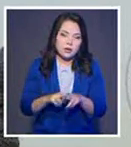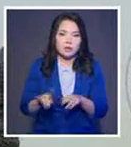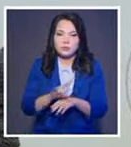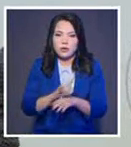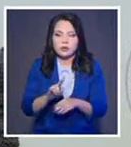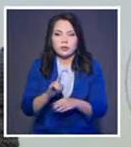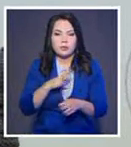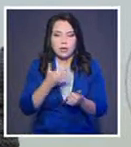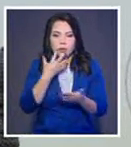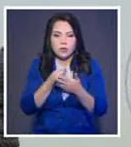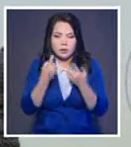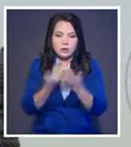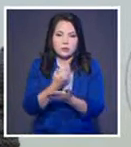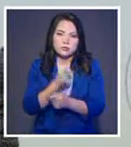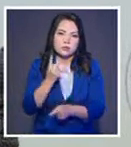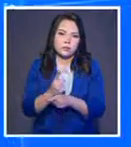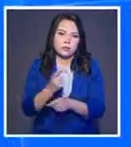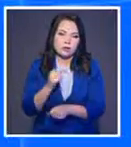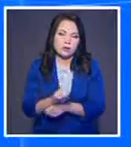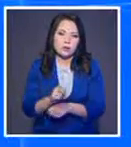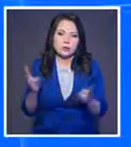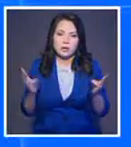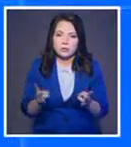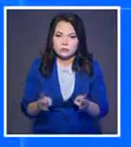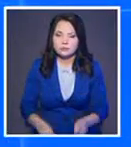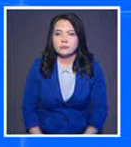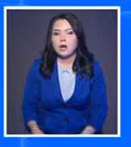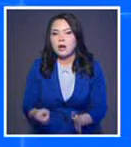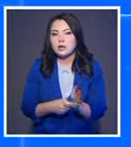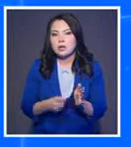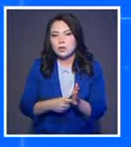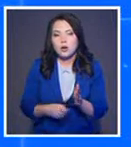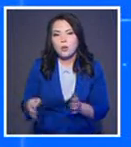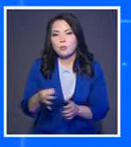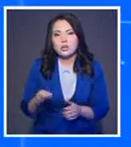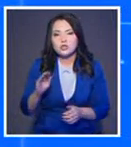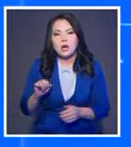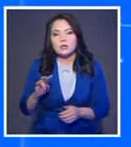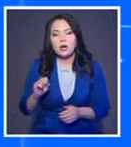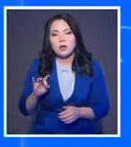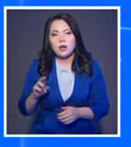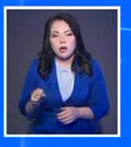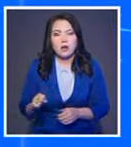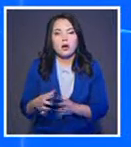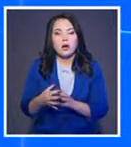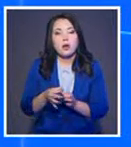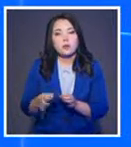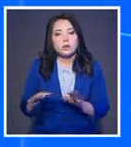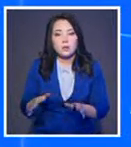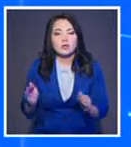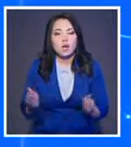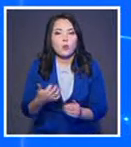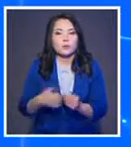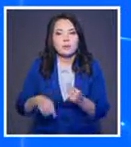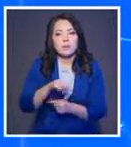ақпарат тарататын фейктерге тосқауыл қою керек. Қарағанды облысының Жаңарқа ауданында орта және шағын бизнес қанат жая бастады.